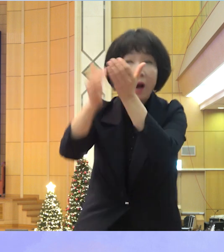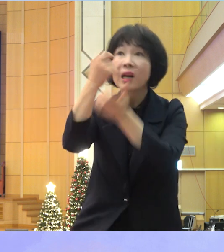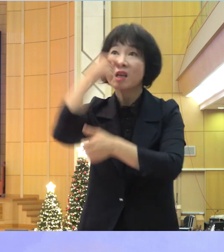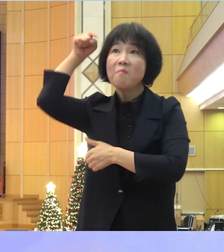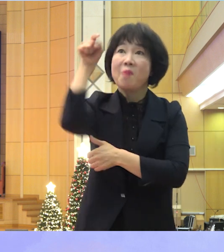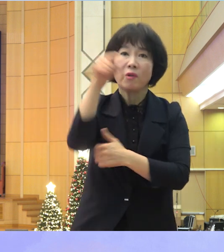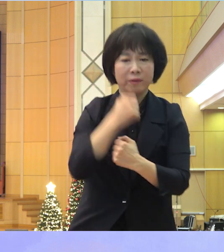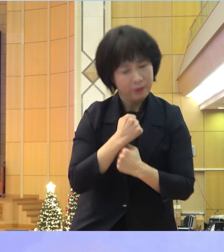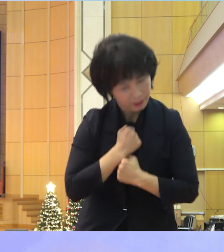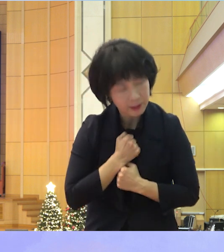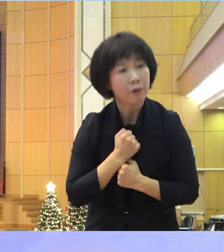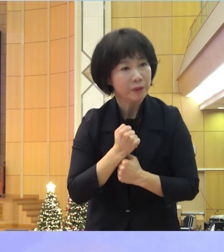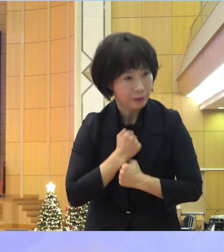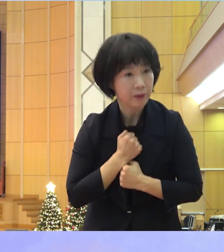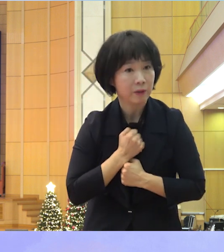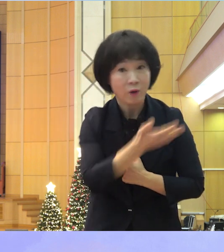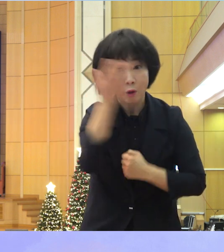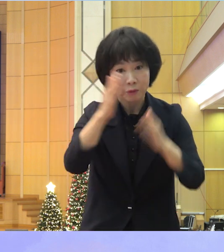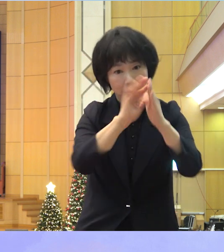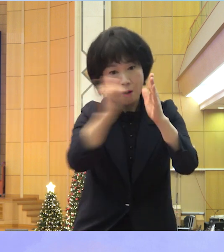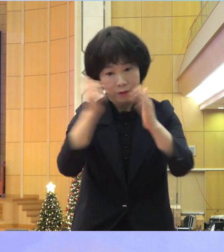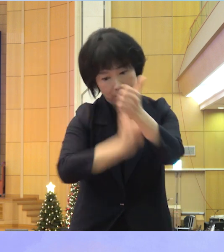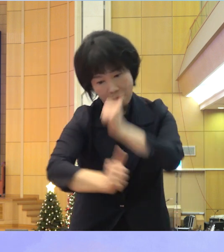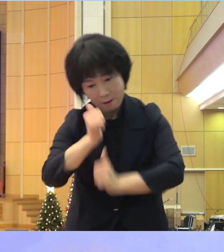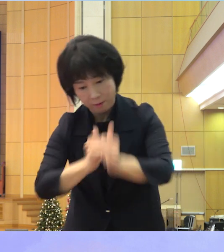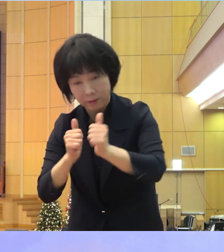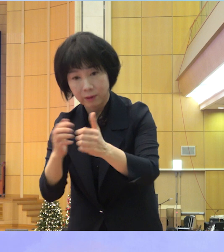지켜서 그들과 그 자손이